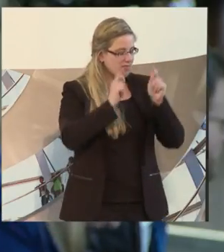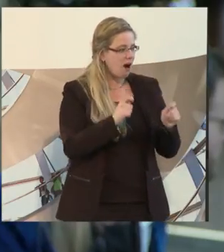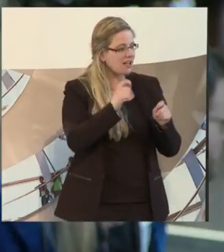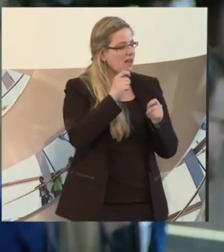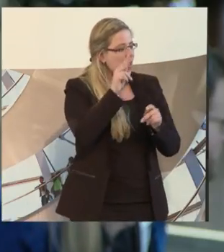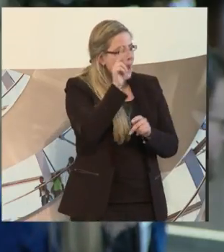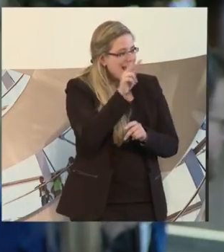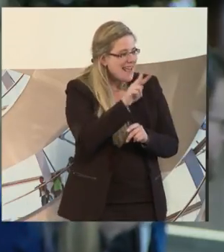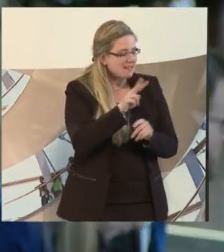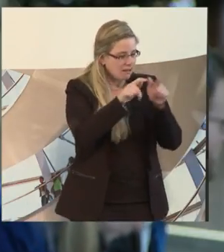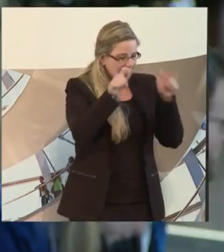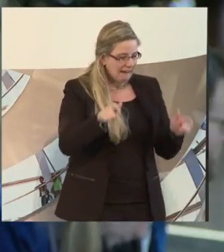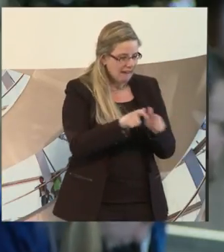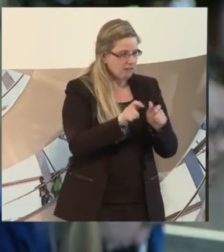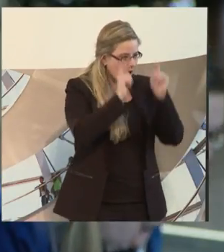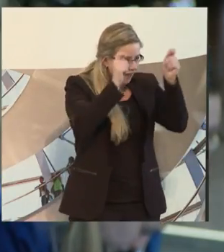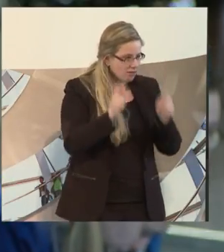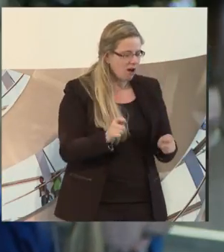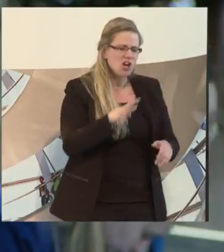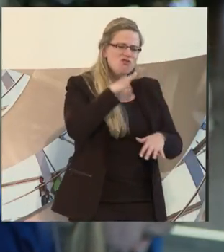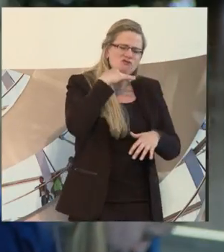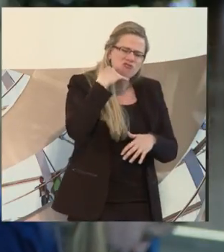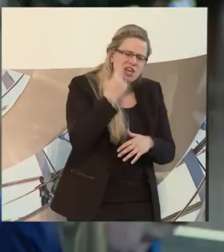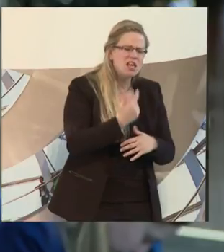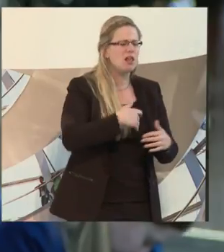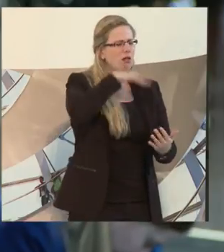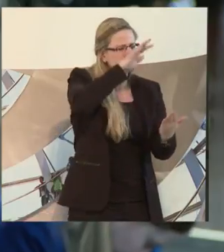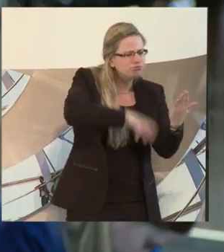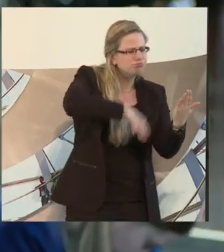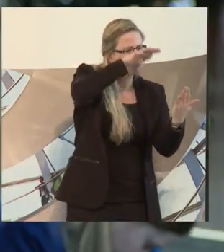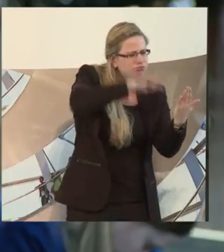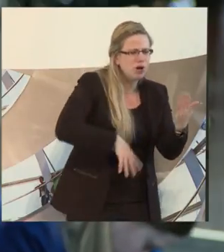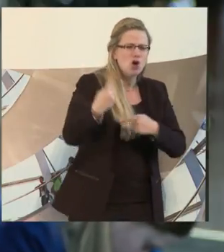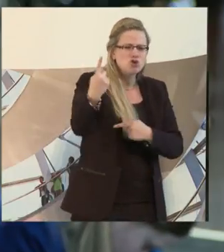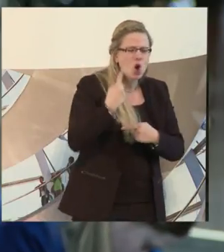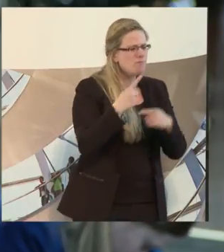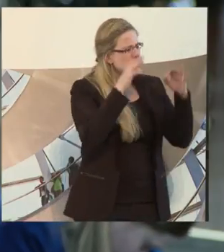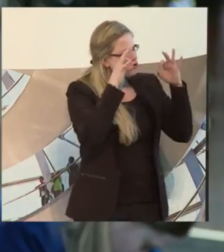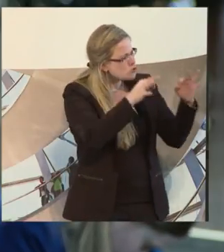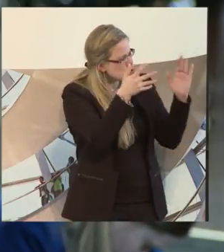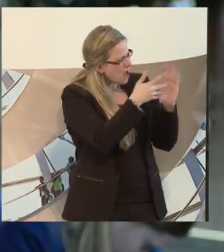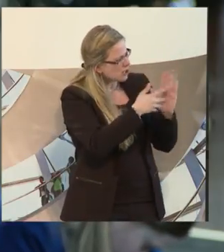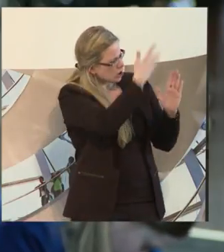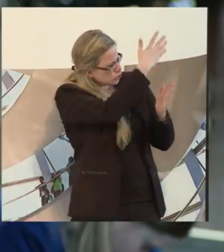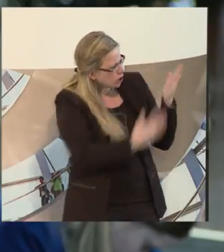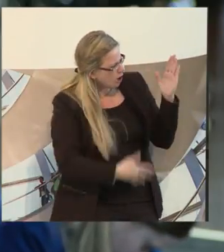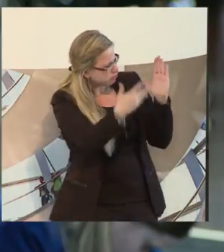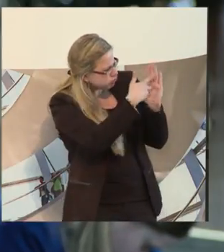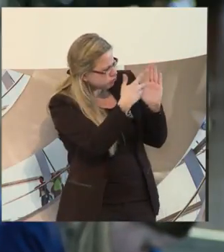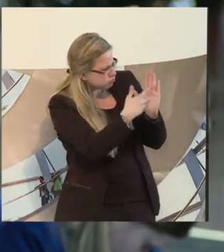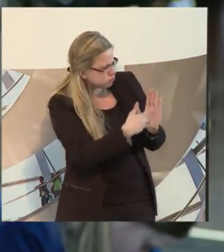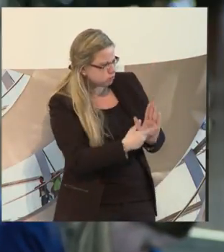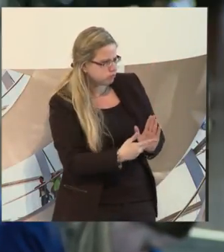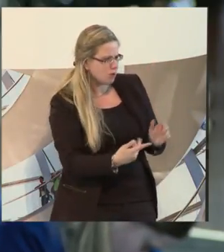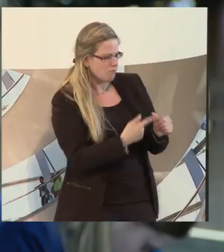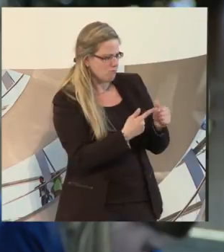sehr viel Protokoll und vor allen Dingen auch eben jetzt die Gutachter, ja, da könnten sehr viel eingespart werden. Ja, und vor allen